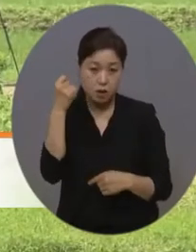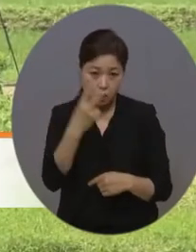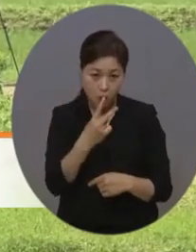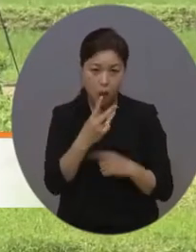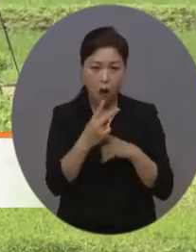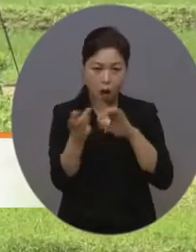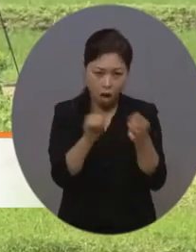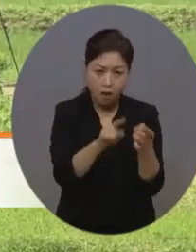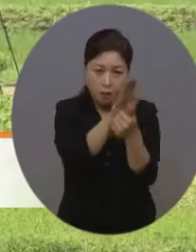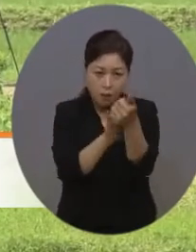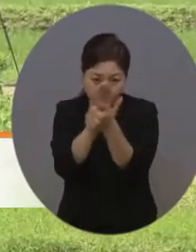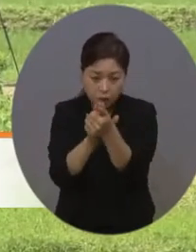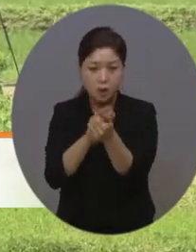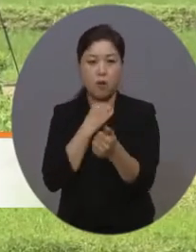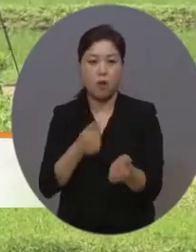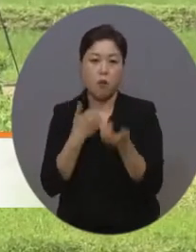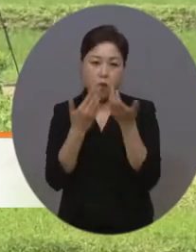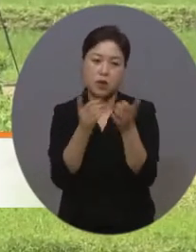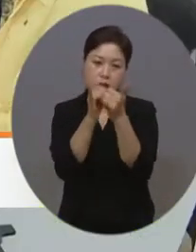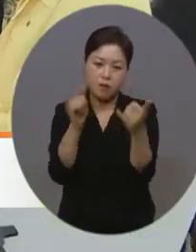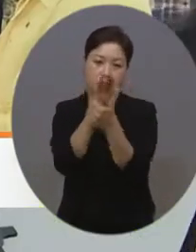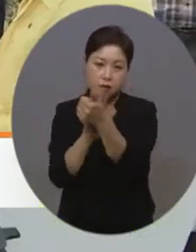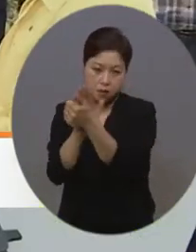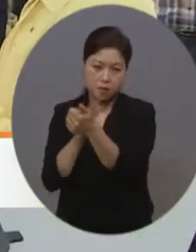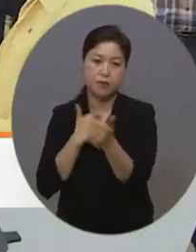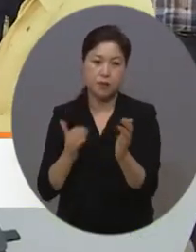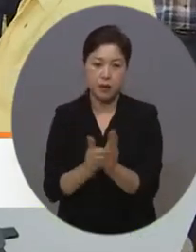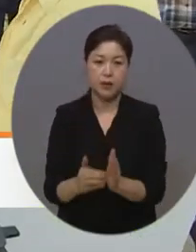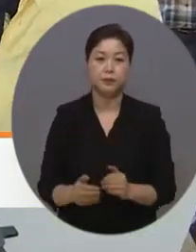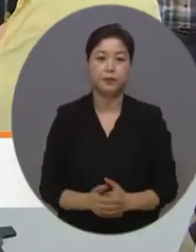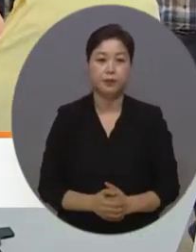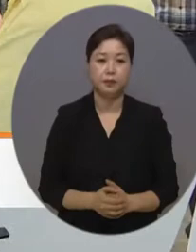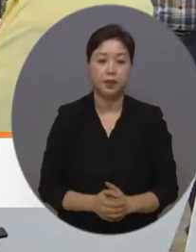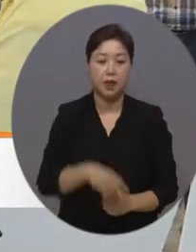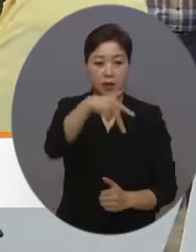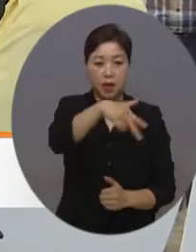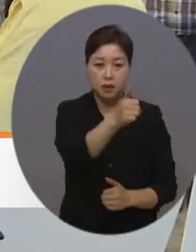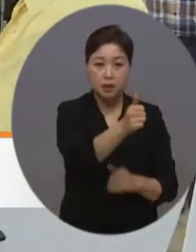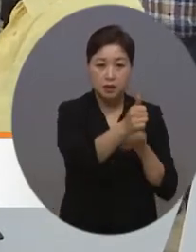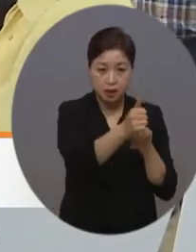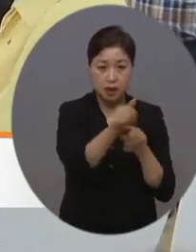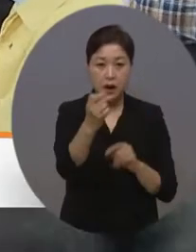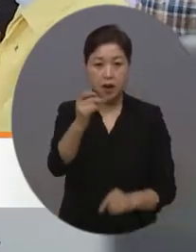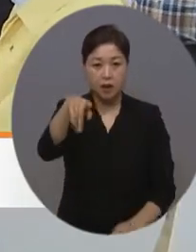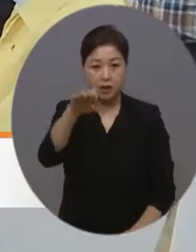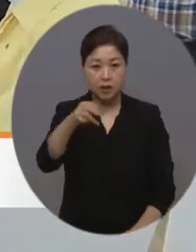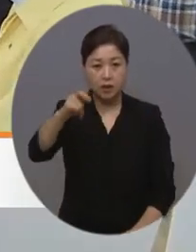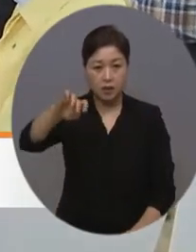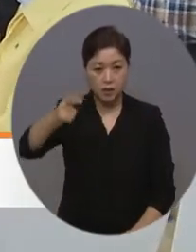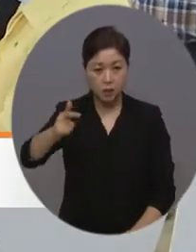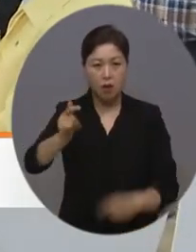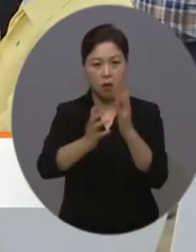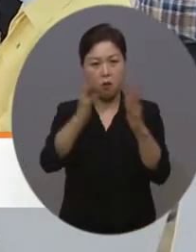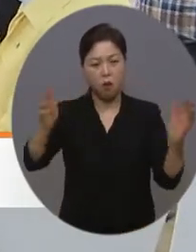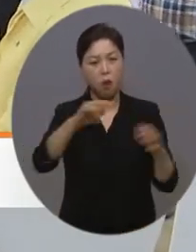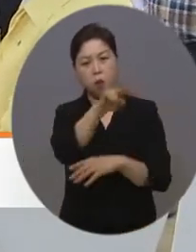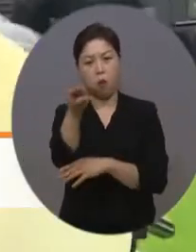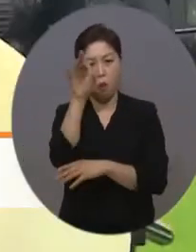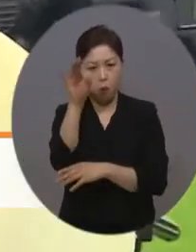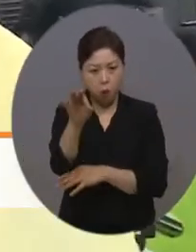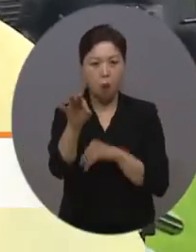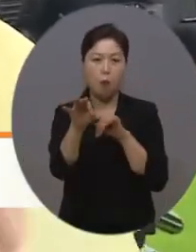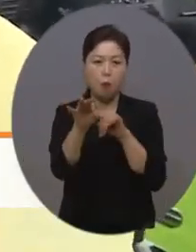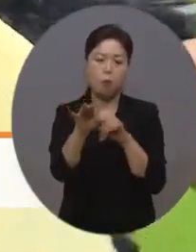한편 자원봉사자도 격려했습니다. 장흥에서는 안양면 사촌들녘 현장을 둘러보며